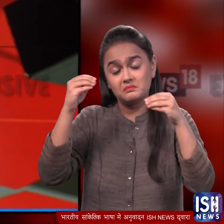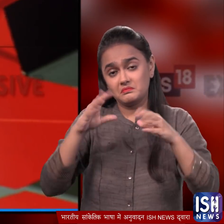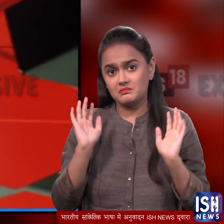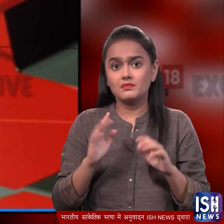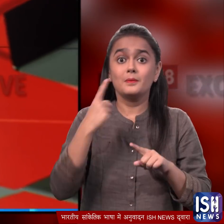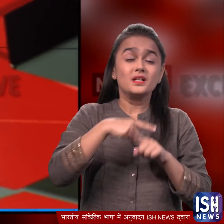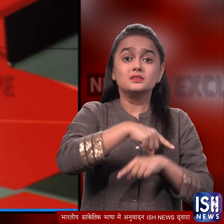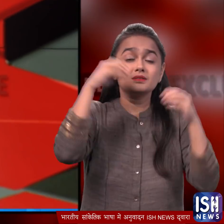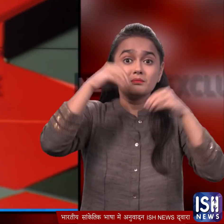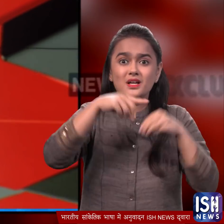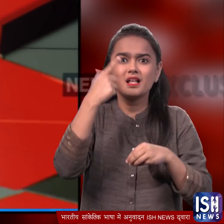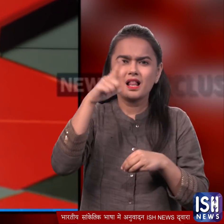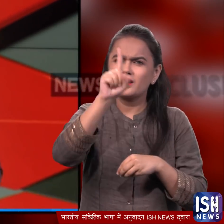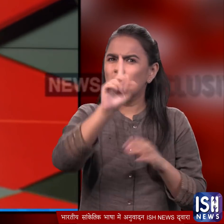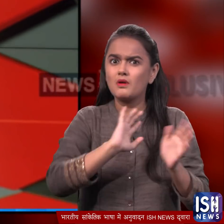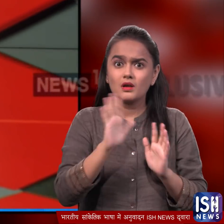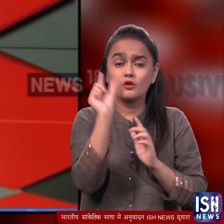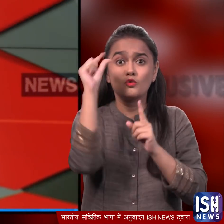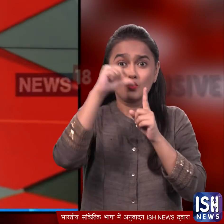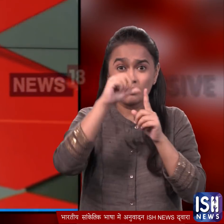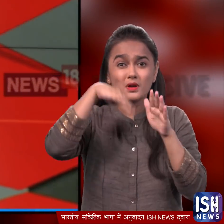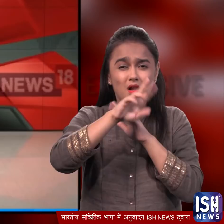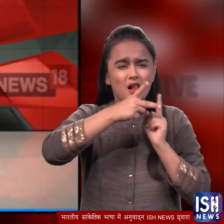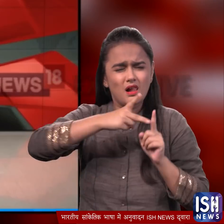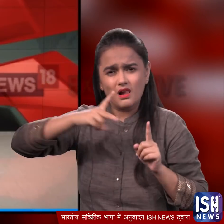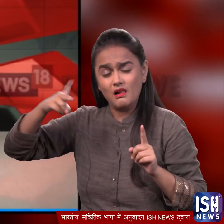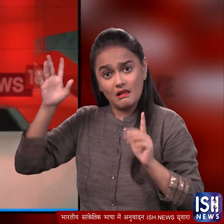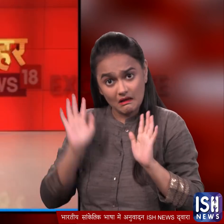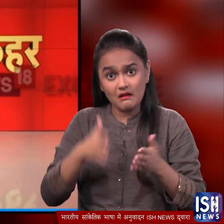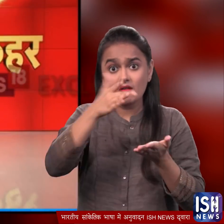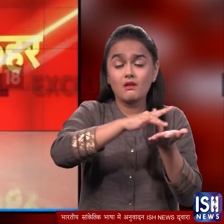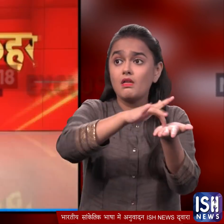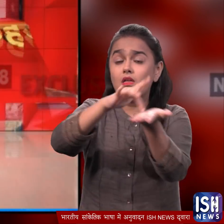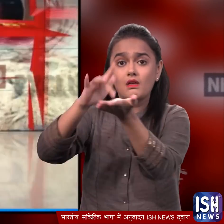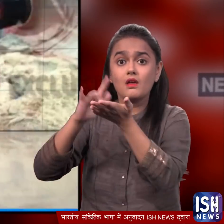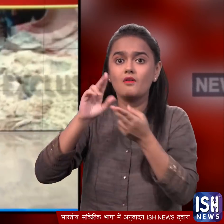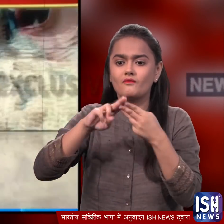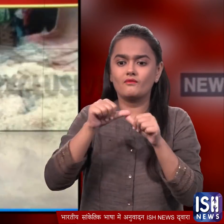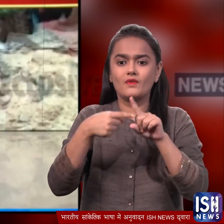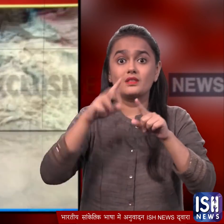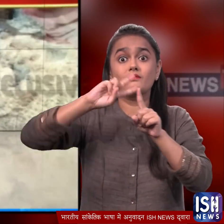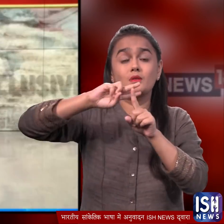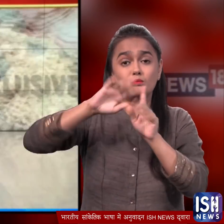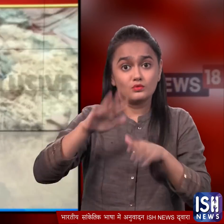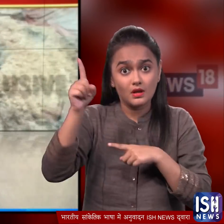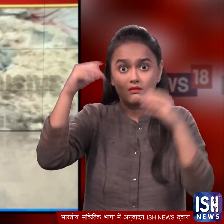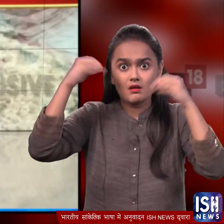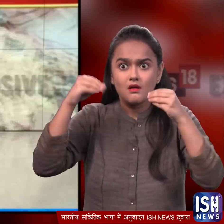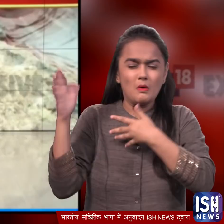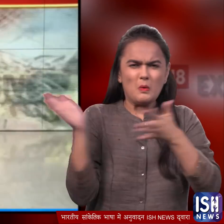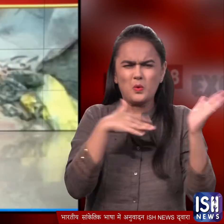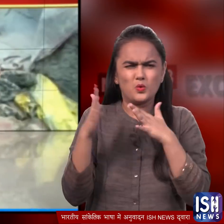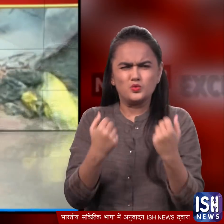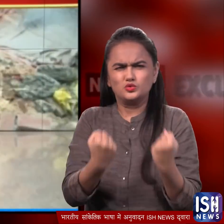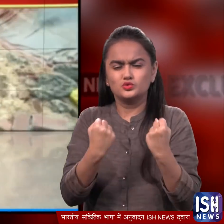और बारिश का कहर सिर्फ लखनऊ में ही नहीं बल्कि उत्तर प्रदेश के कई दूसरे जिलों में भी देखने को मिला। फतेहपुर में भी तेज हवाओं के साथ भारी बारिश हुई, जिसकी वजह